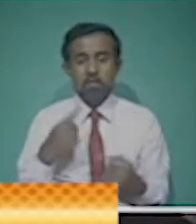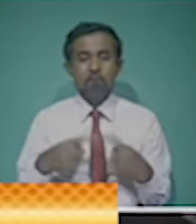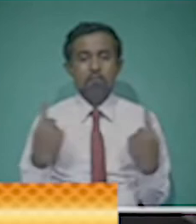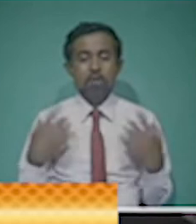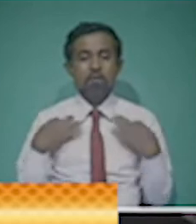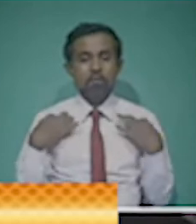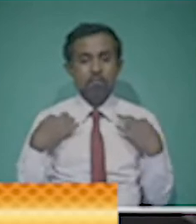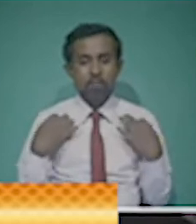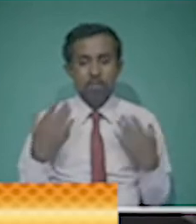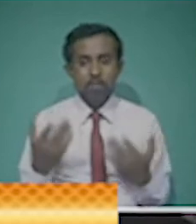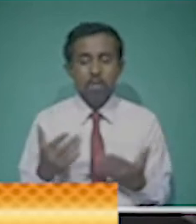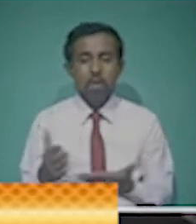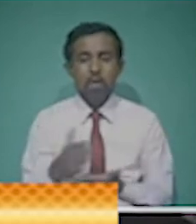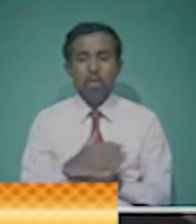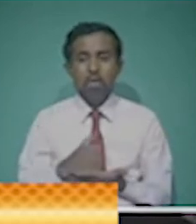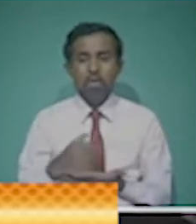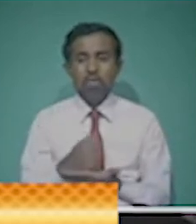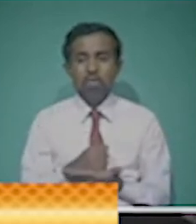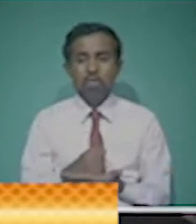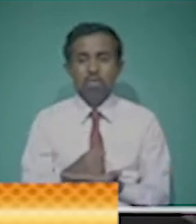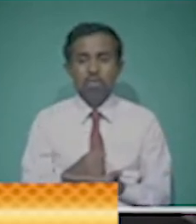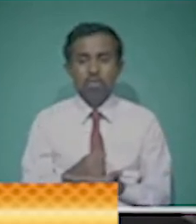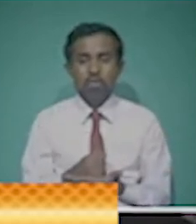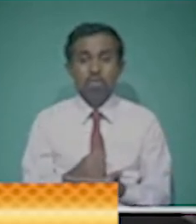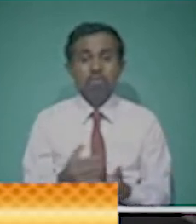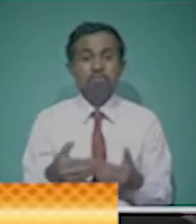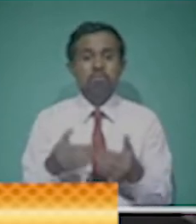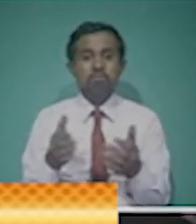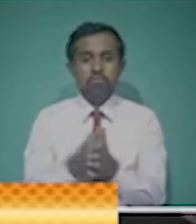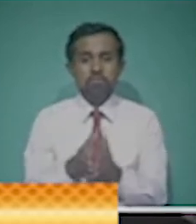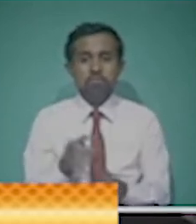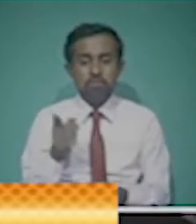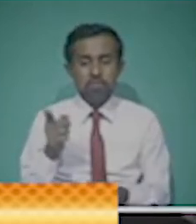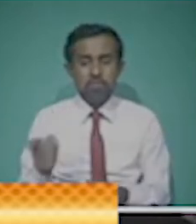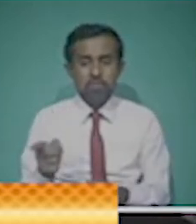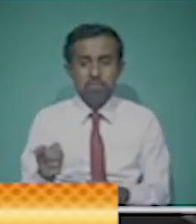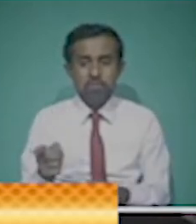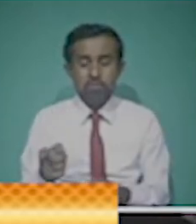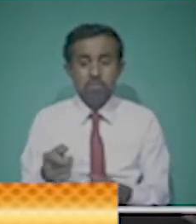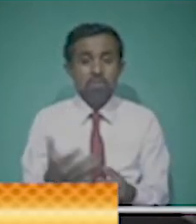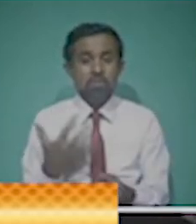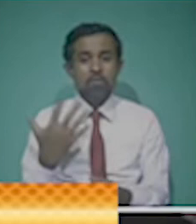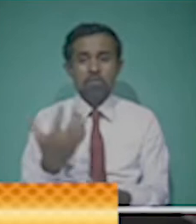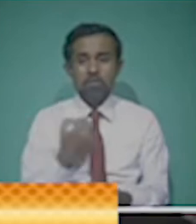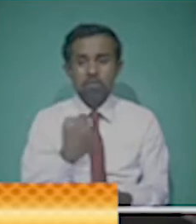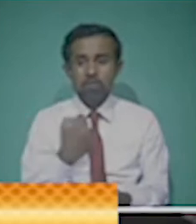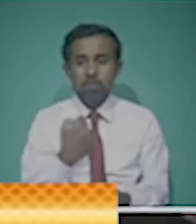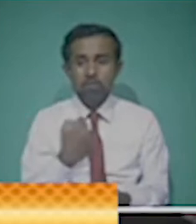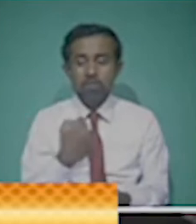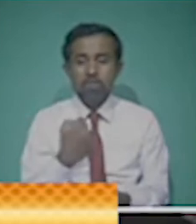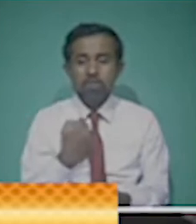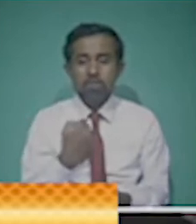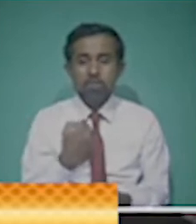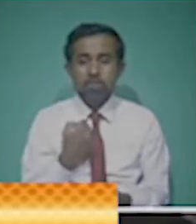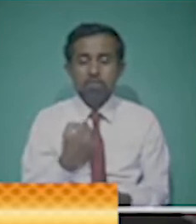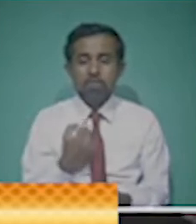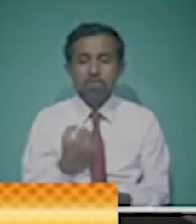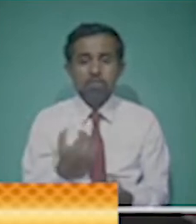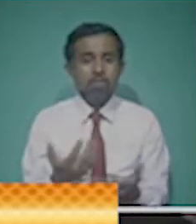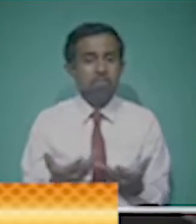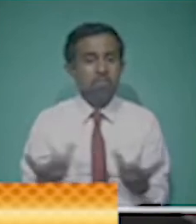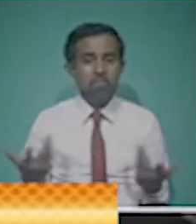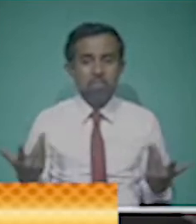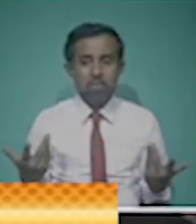வெளிநாடுகளுடன் தொடர்பு கொண்டு இந்த மக்களுடைய அபிவிருத்தியை செய்வதற்கான வசதிகளை ஏற்படுத்தி செய்து கொடுக்கப்படுவதற்கான